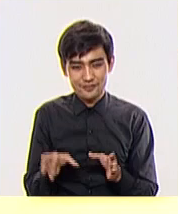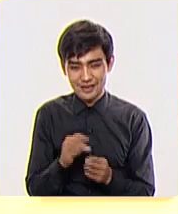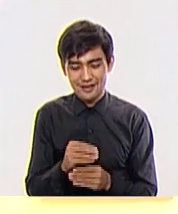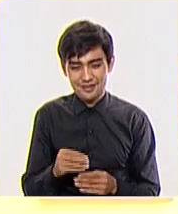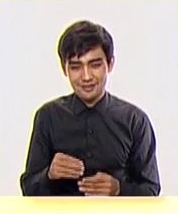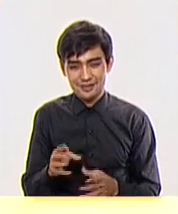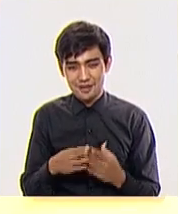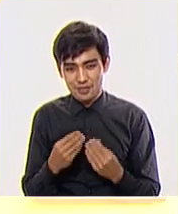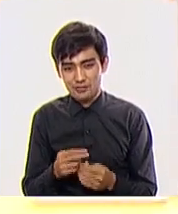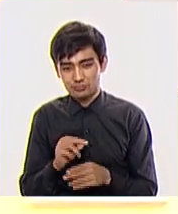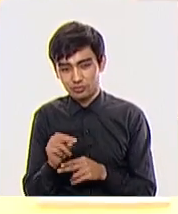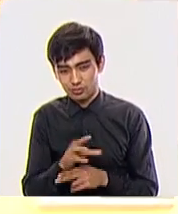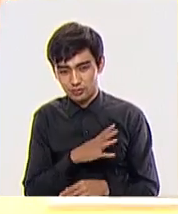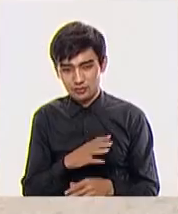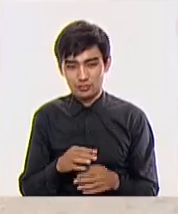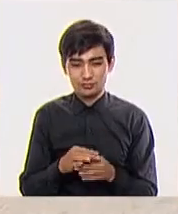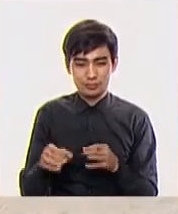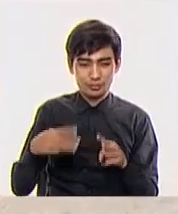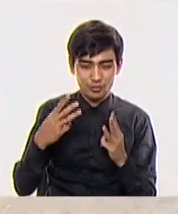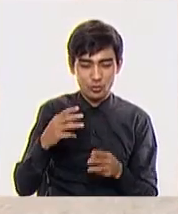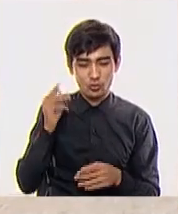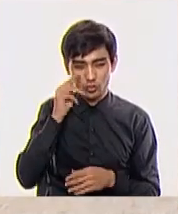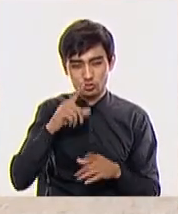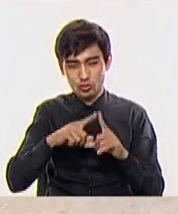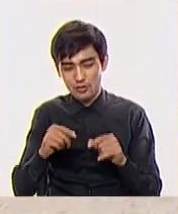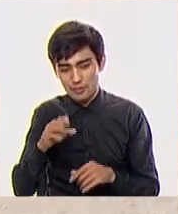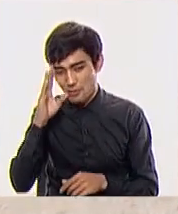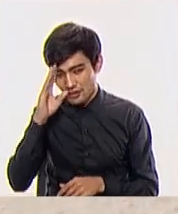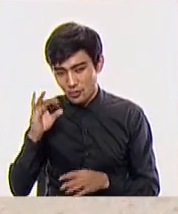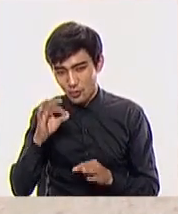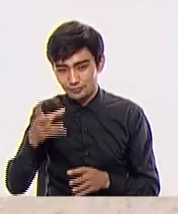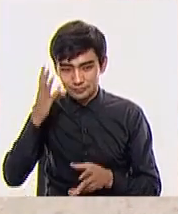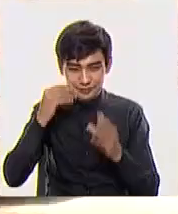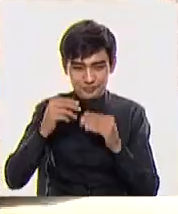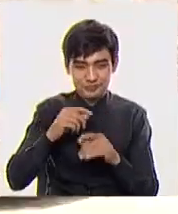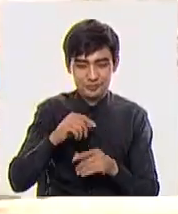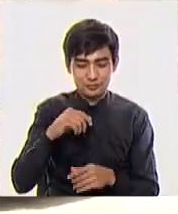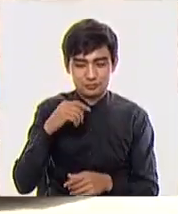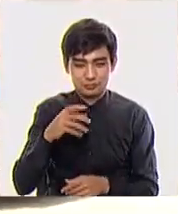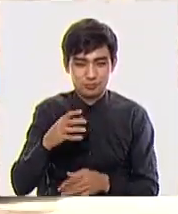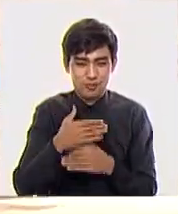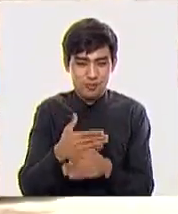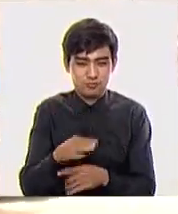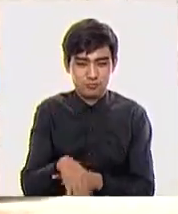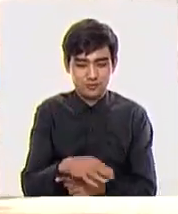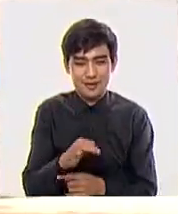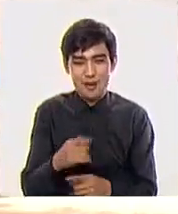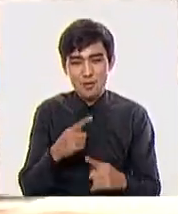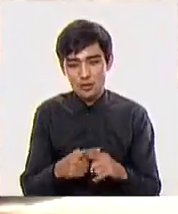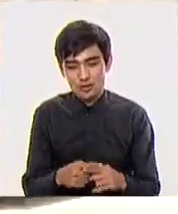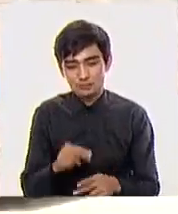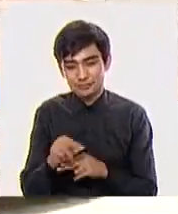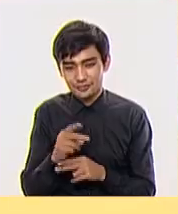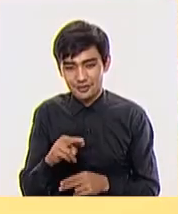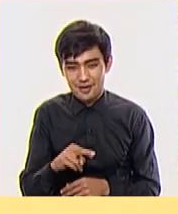не дистанционное преподавание в школе не уроки по телевизору не помогали мальчику усваивать учебный материал но нужда в дополнительных уроках появилась